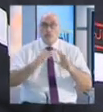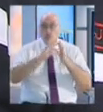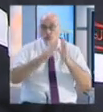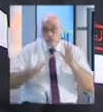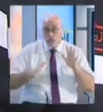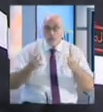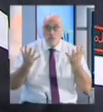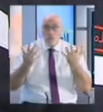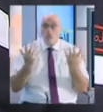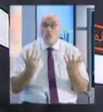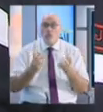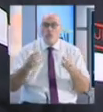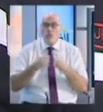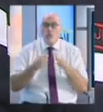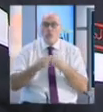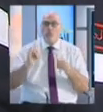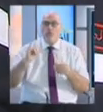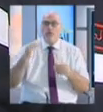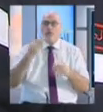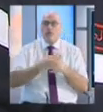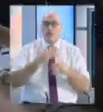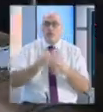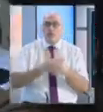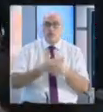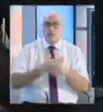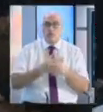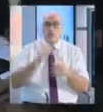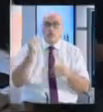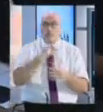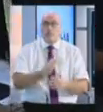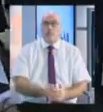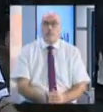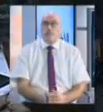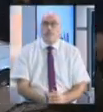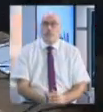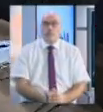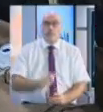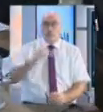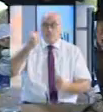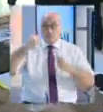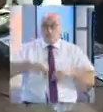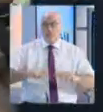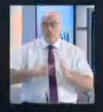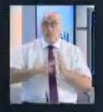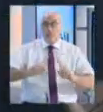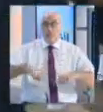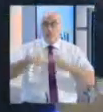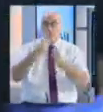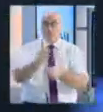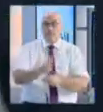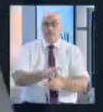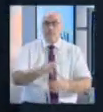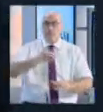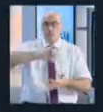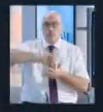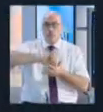أيضا المروحيات بإحداثيات الحريق. الوزير الأول وخلال زيارته إلى مقر الوحدة استمع إلى